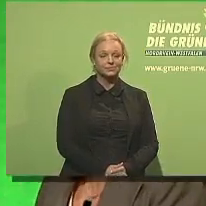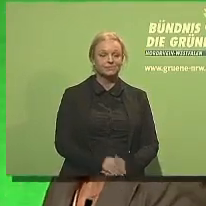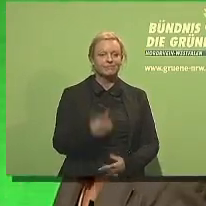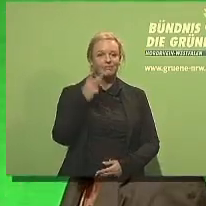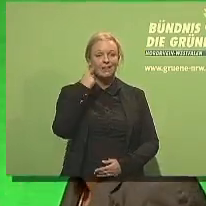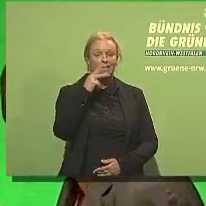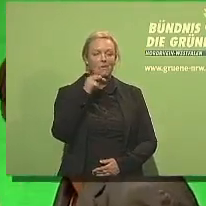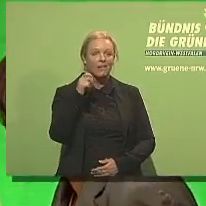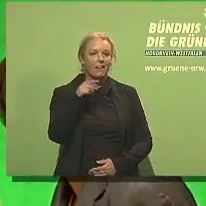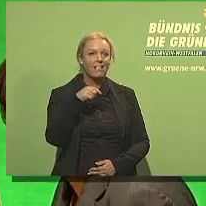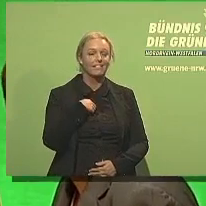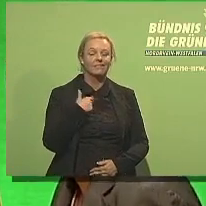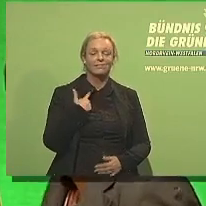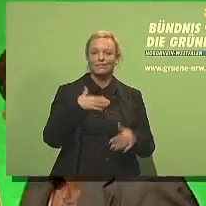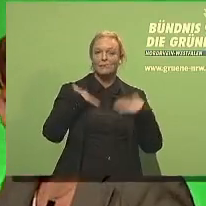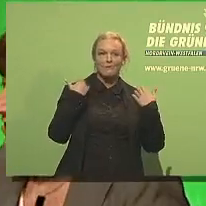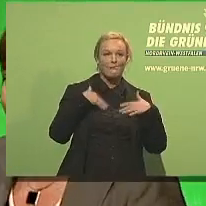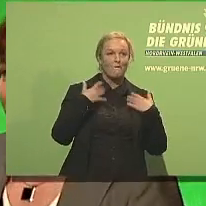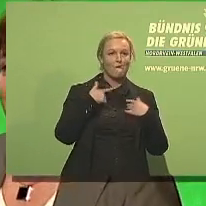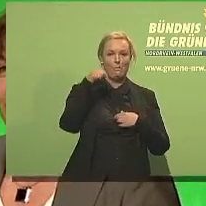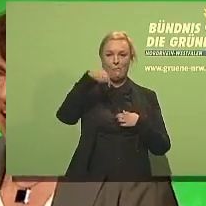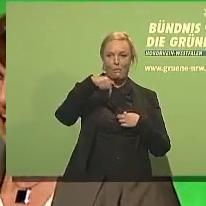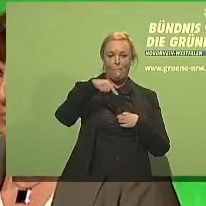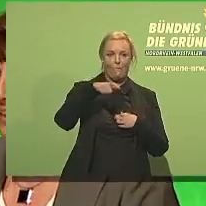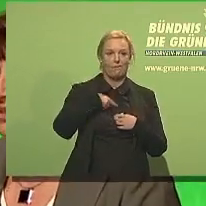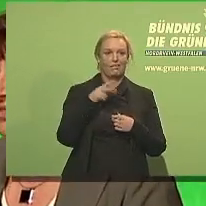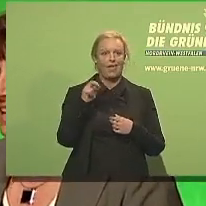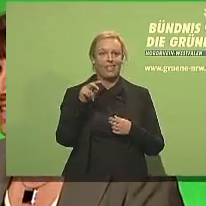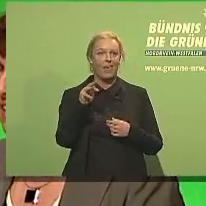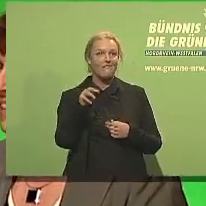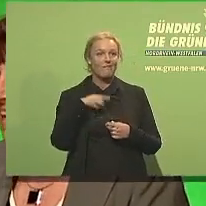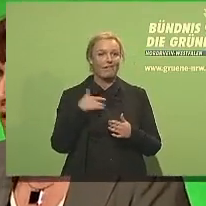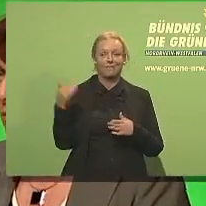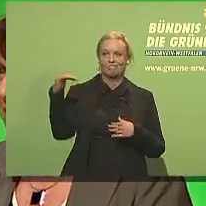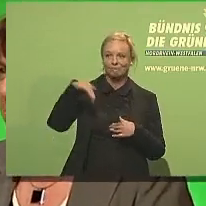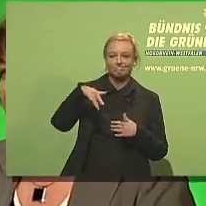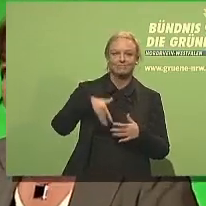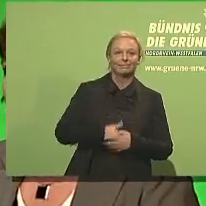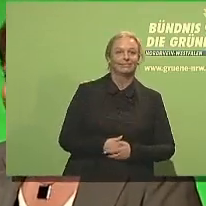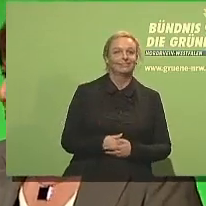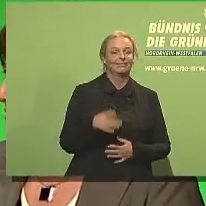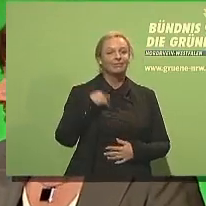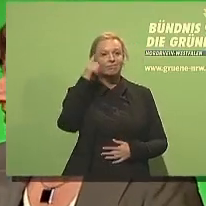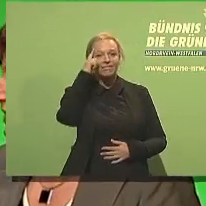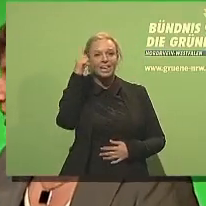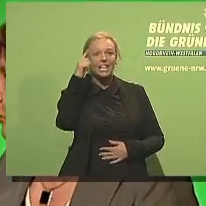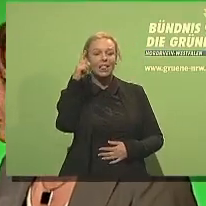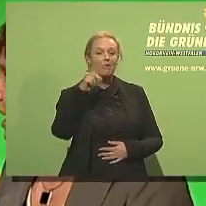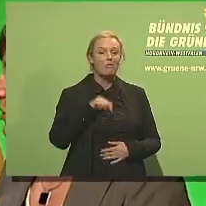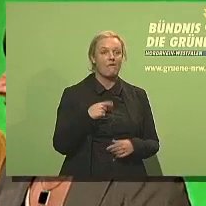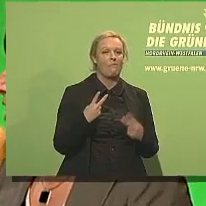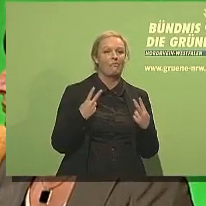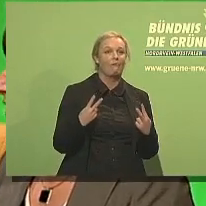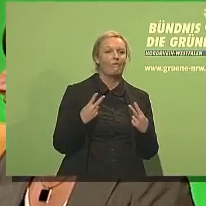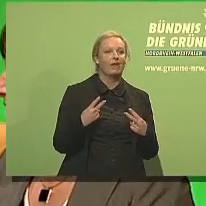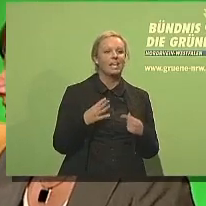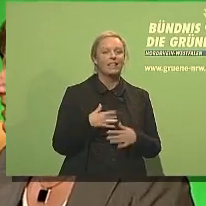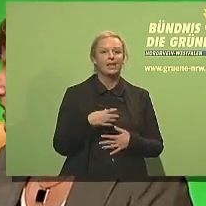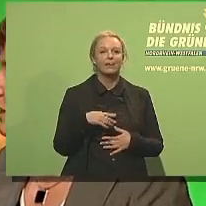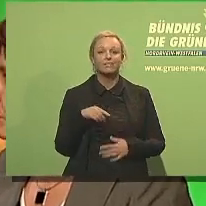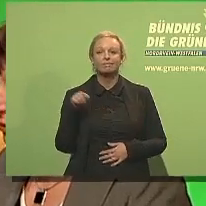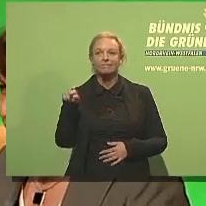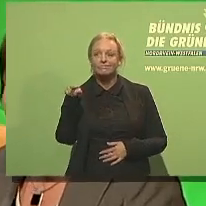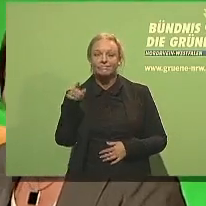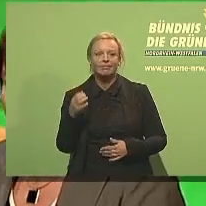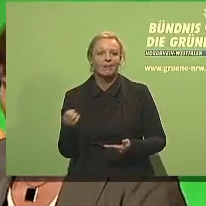Katrin, wir freuen uns, dass du heute hier in Nordrhein-Westfalen bei uns warst. Ich glaube, insbesondere dein überaus glaubwürdiger